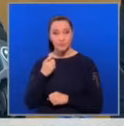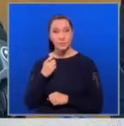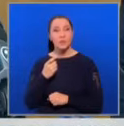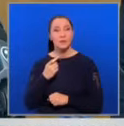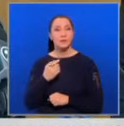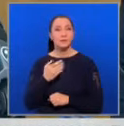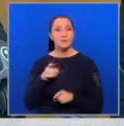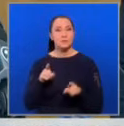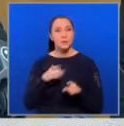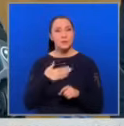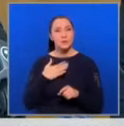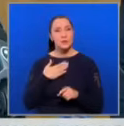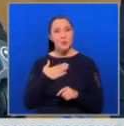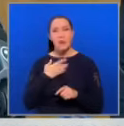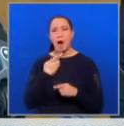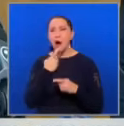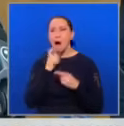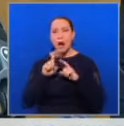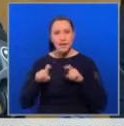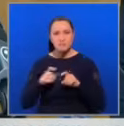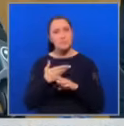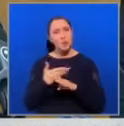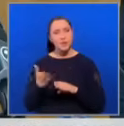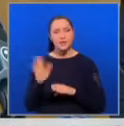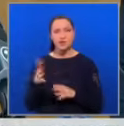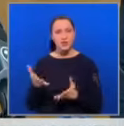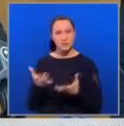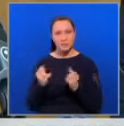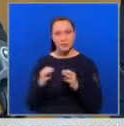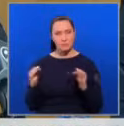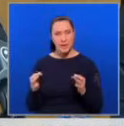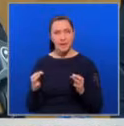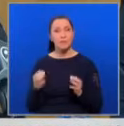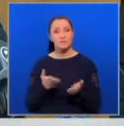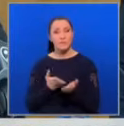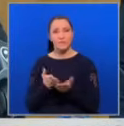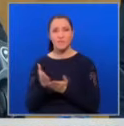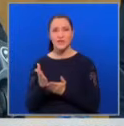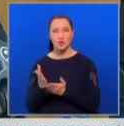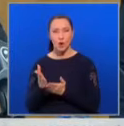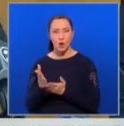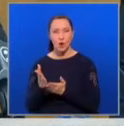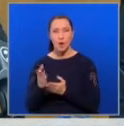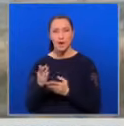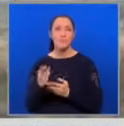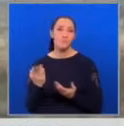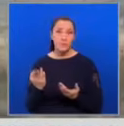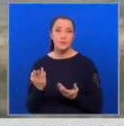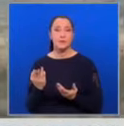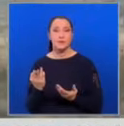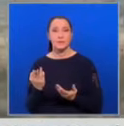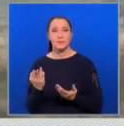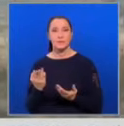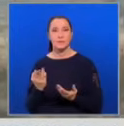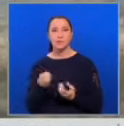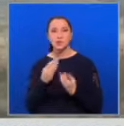извършен разпит и поната ще се превземат мерки по насока на явното обвинител според